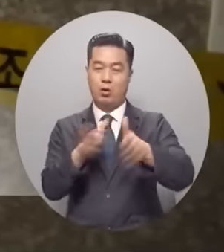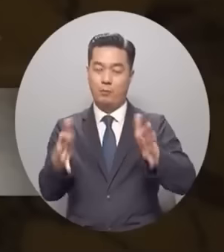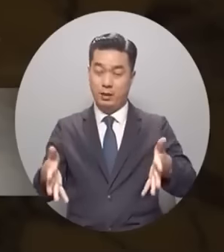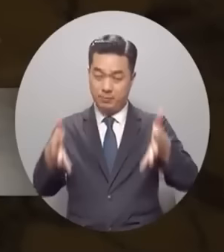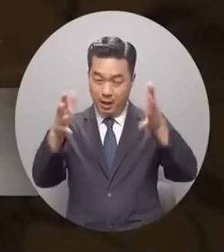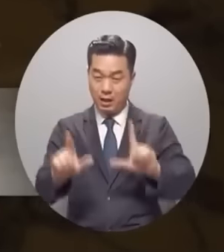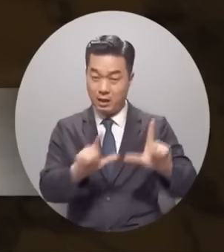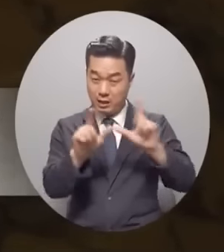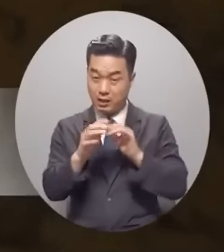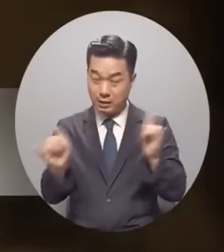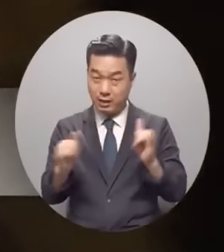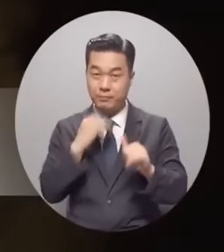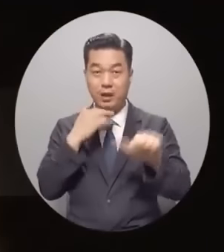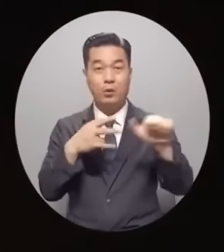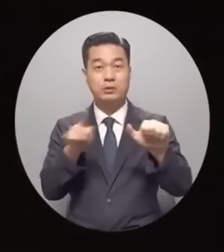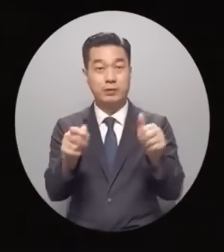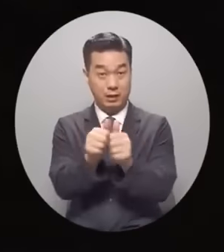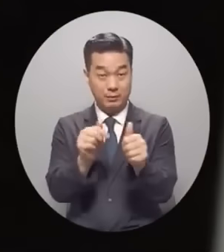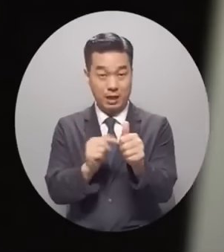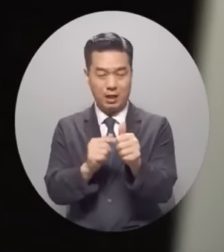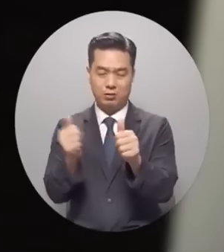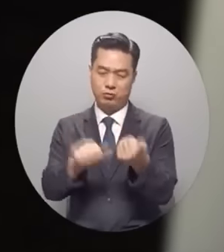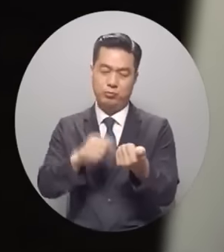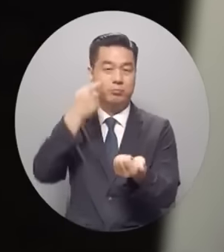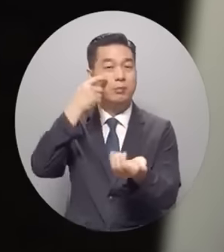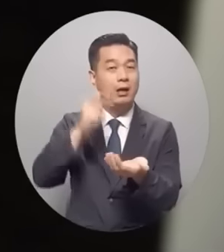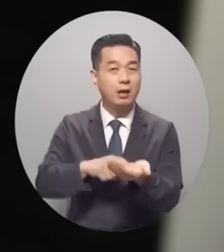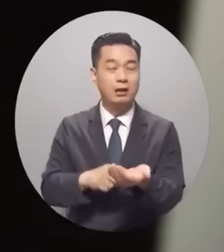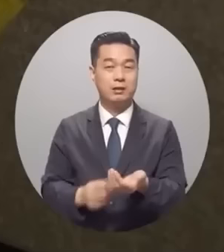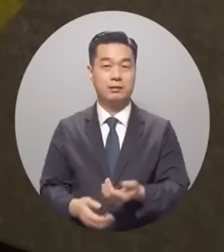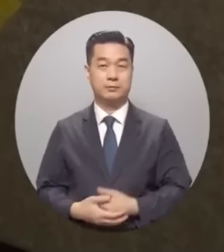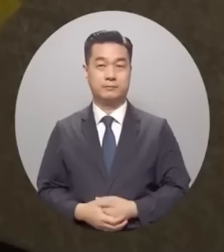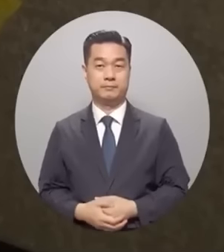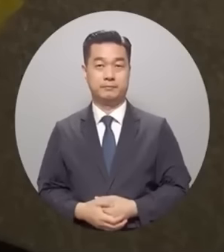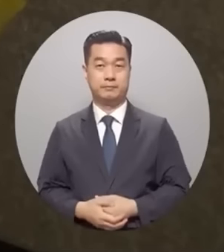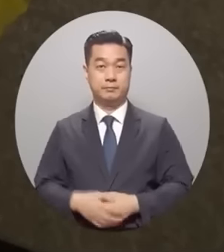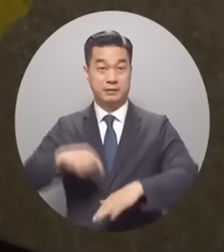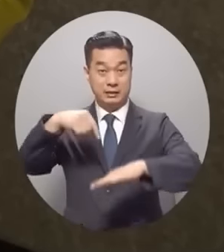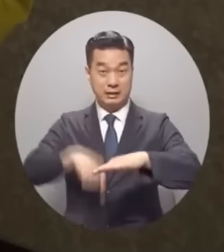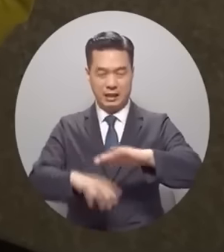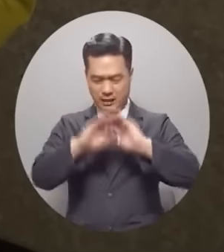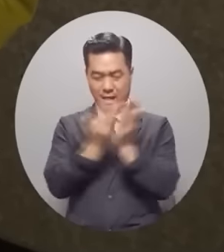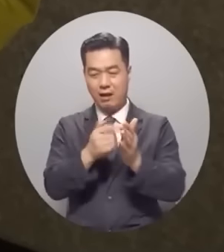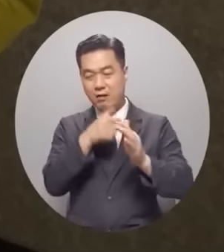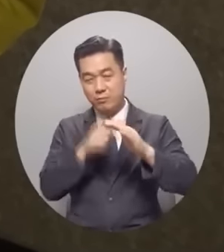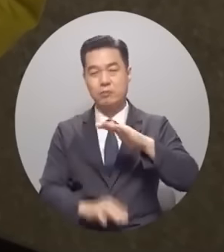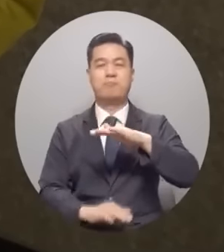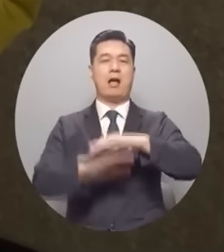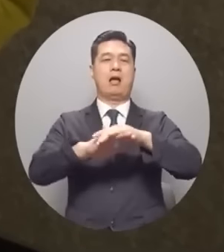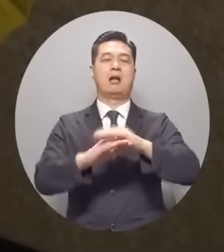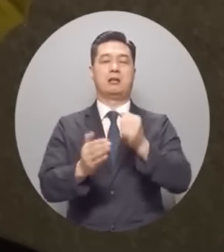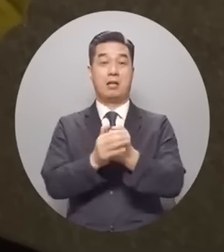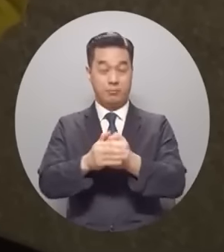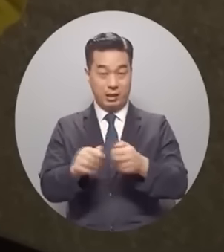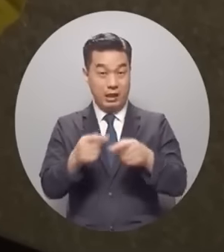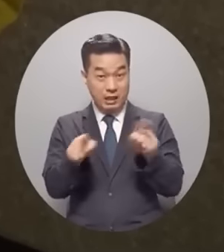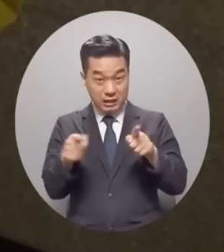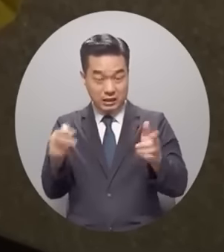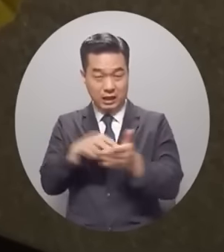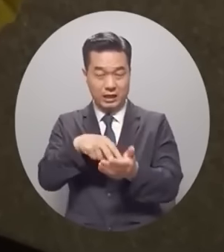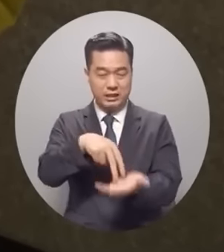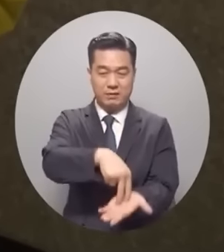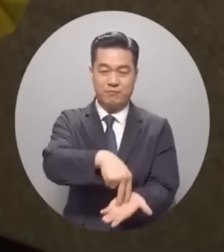50대 남성은 승강기 안에서 숨진 채 발견됐습니다. 지하 전체가 침수되면서 소방대원들이 지상 1층까지 엘리베이터를